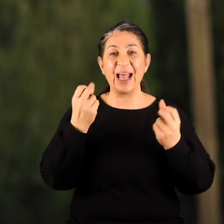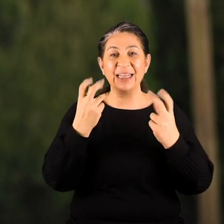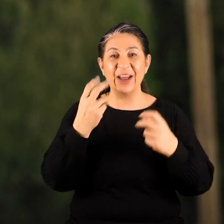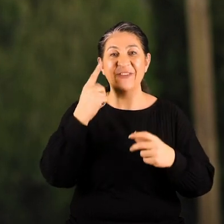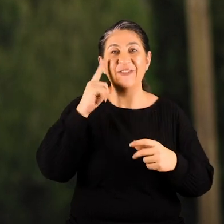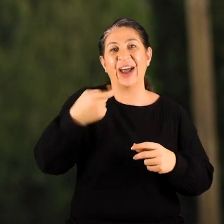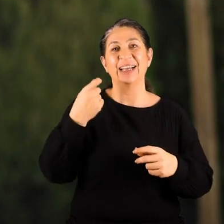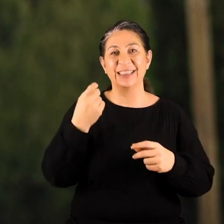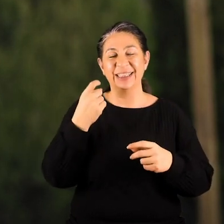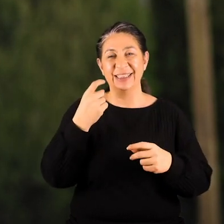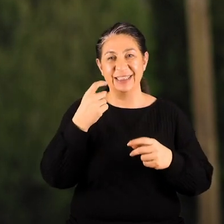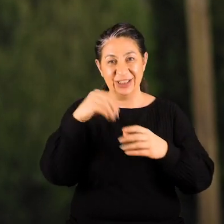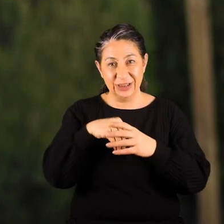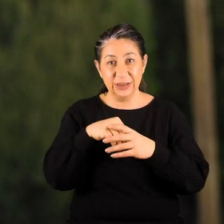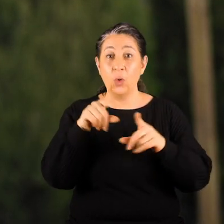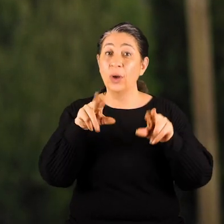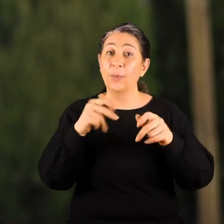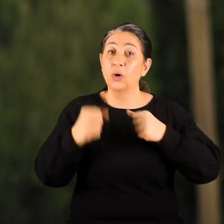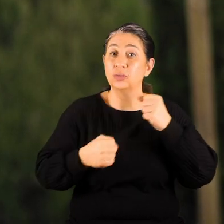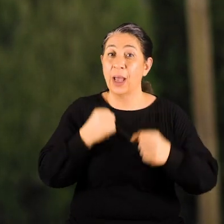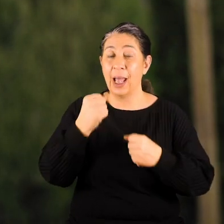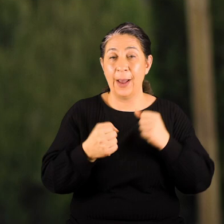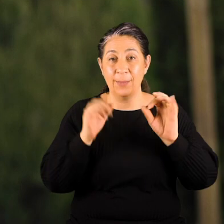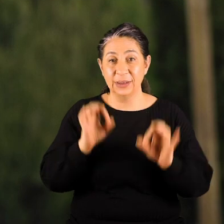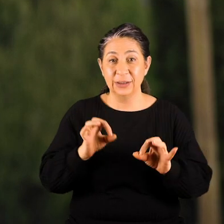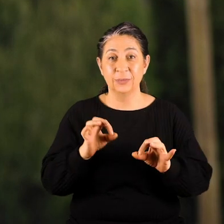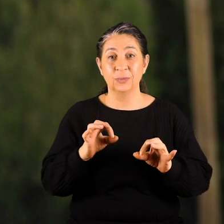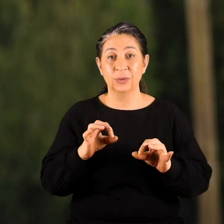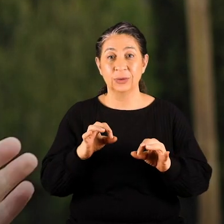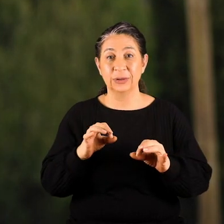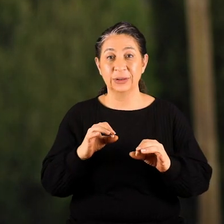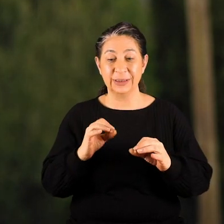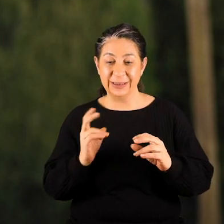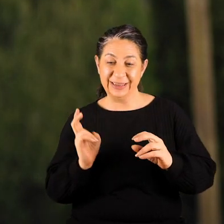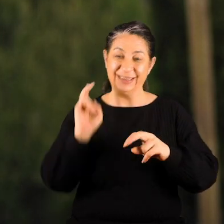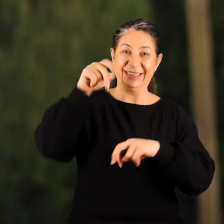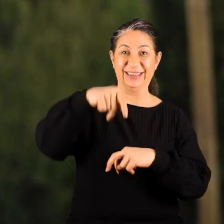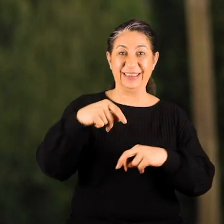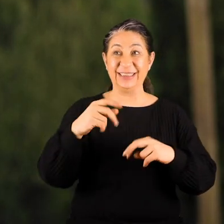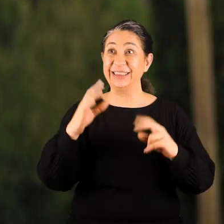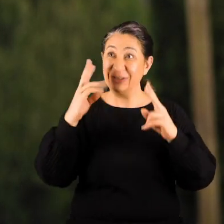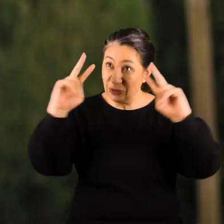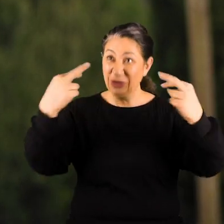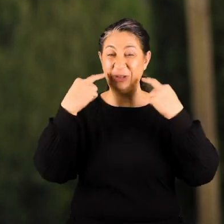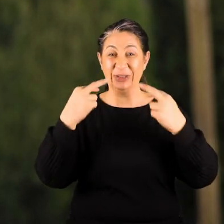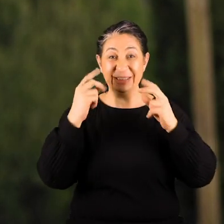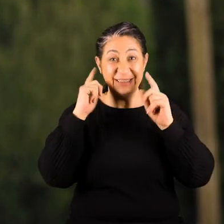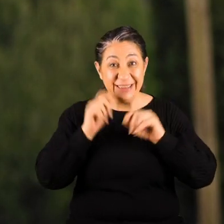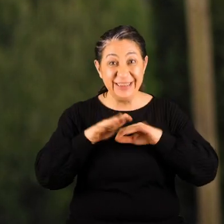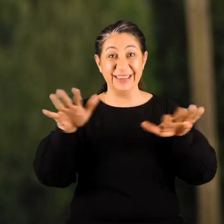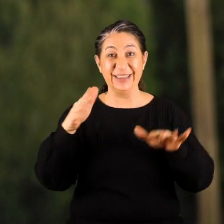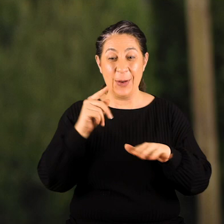için zaten o şekilde koşmaya başladım. Süper. Kürsülere o yüzden çıkmaya çalıştım. Kendi biraz daha duyurabileyim diye. Kürsünün